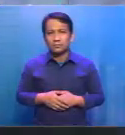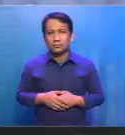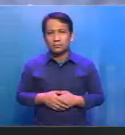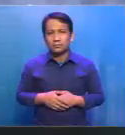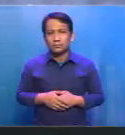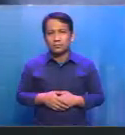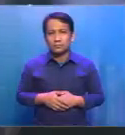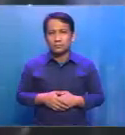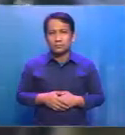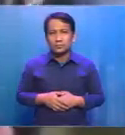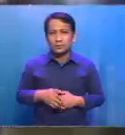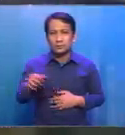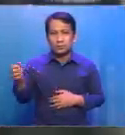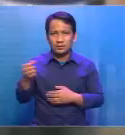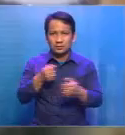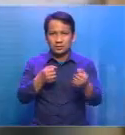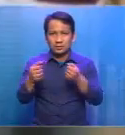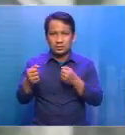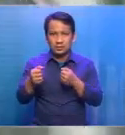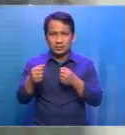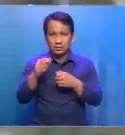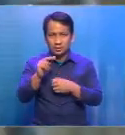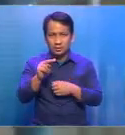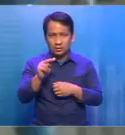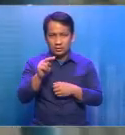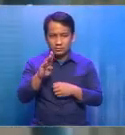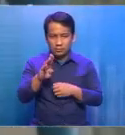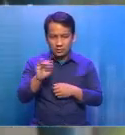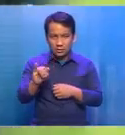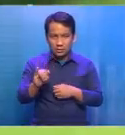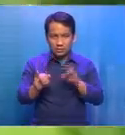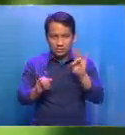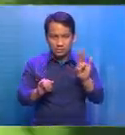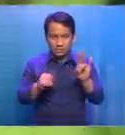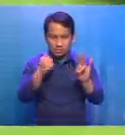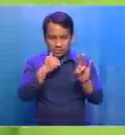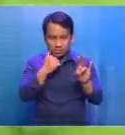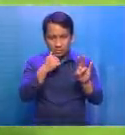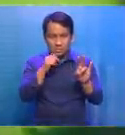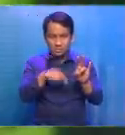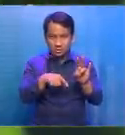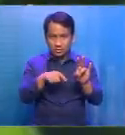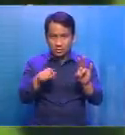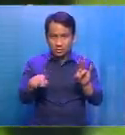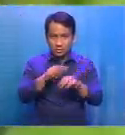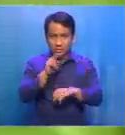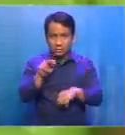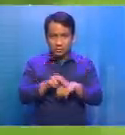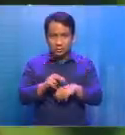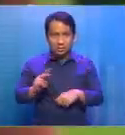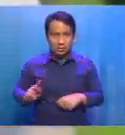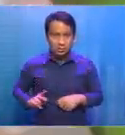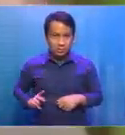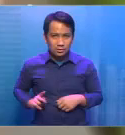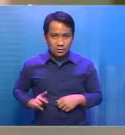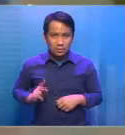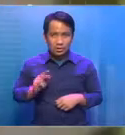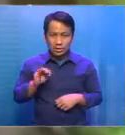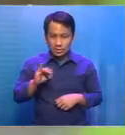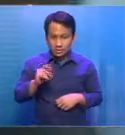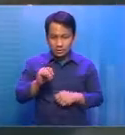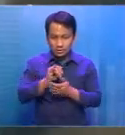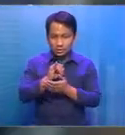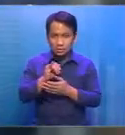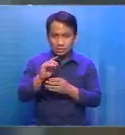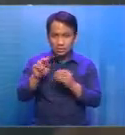Walang tatakbo! Isa-isang pinagdadampot ng mga tauhan ng NBI ang pitong babaeng ito sa tapat ng National Kidney and Transplant Institute sa Quezon